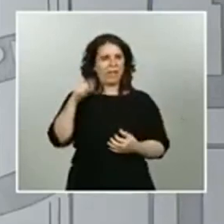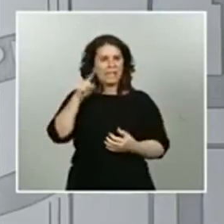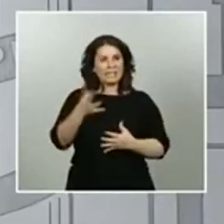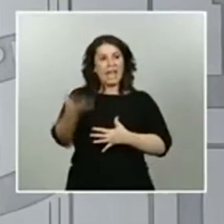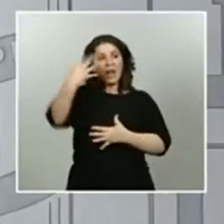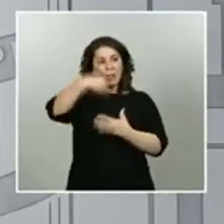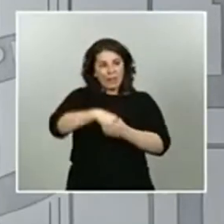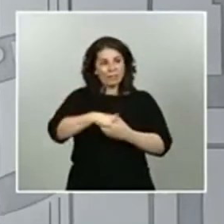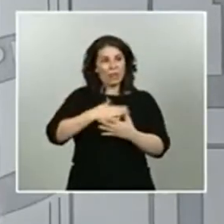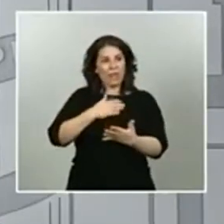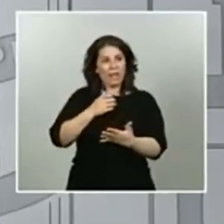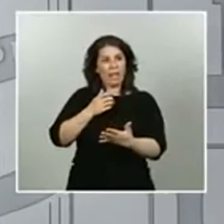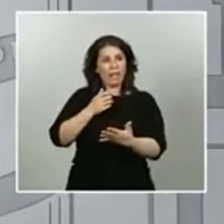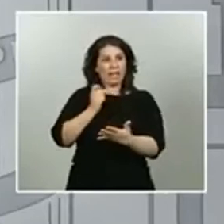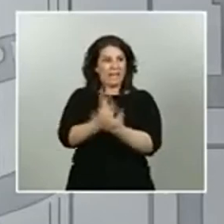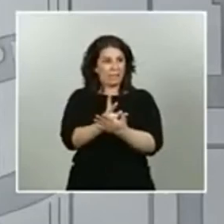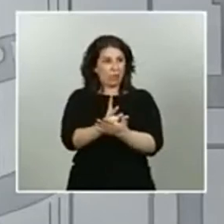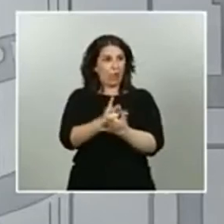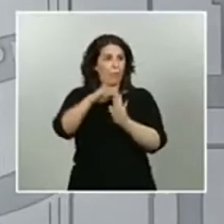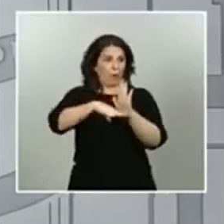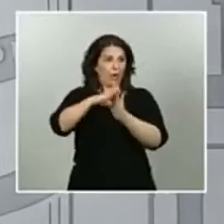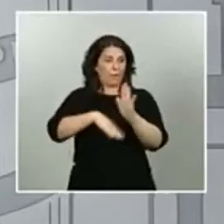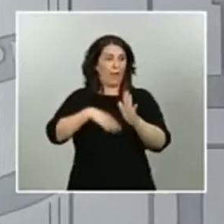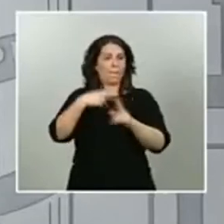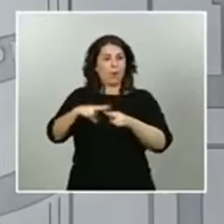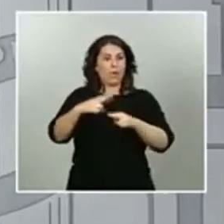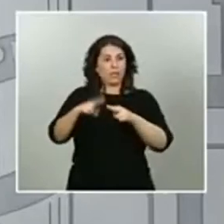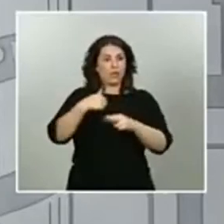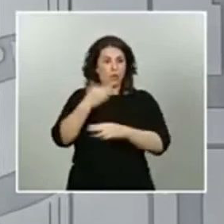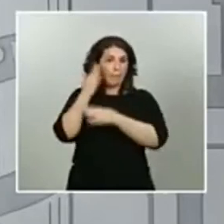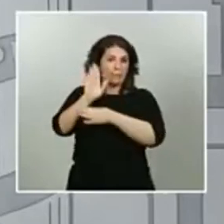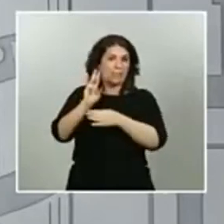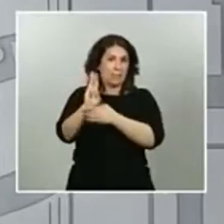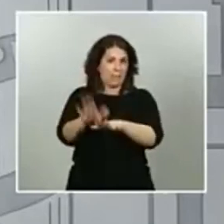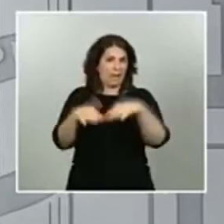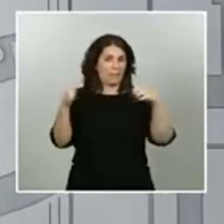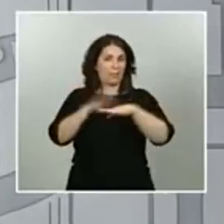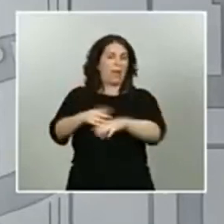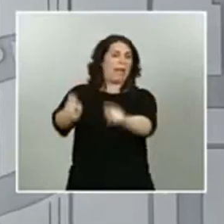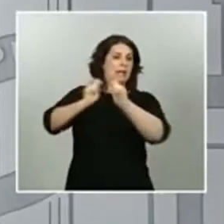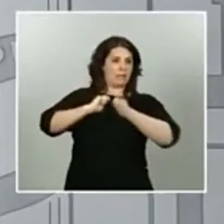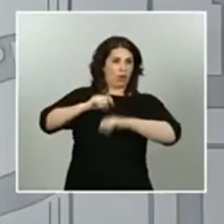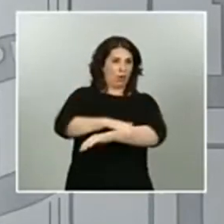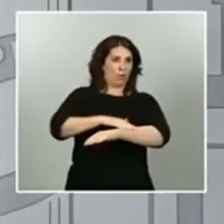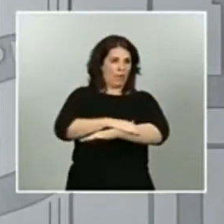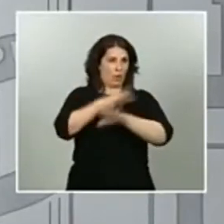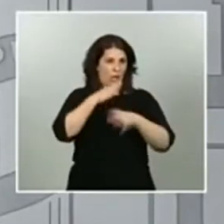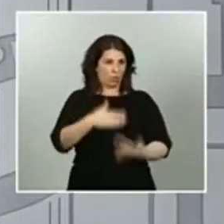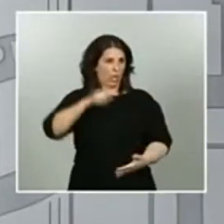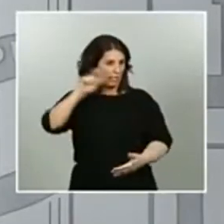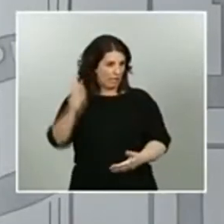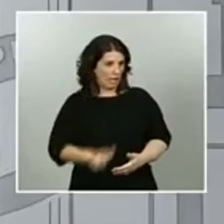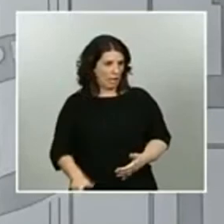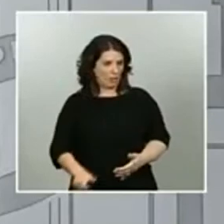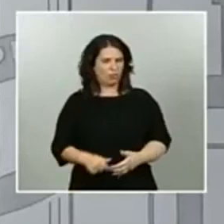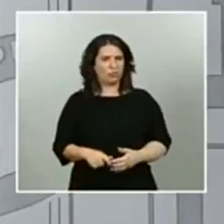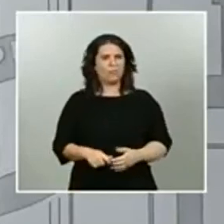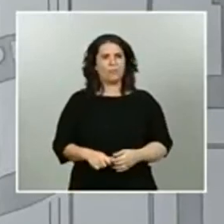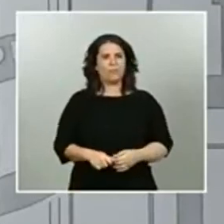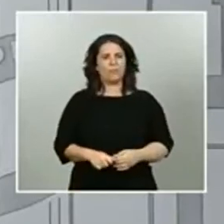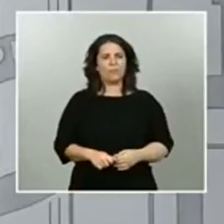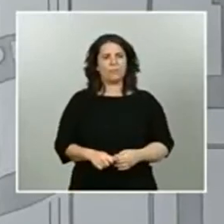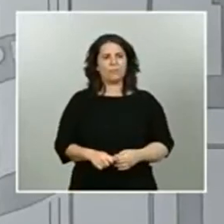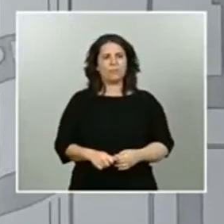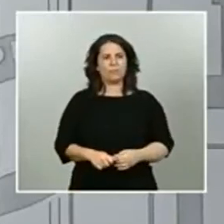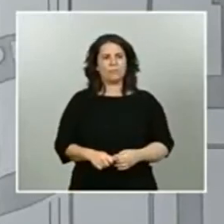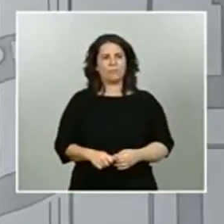nato il mio governo, questo governo, e su cui ho chiesto la fiducia al Parlamento. Quindi ci sono dei profili di